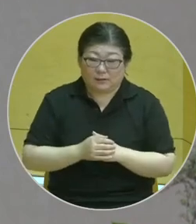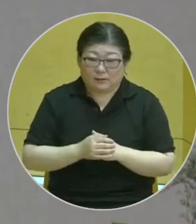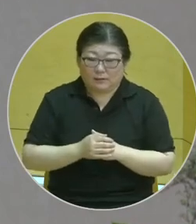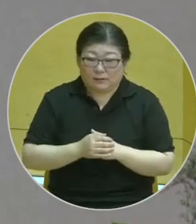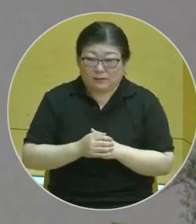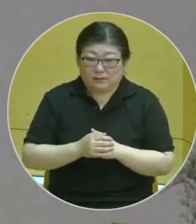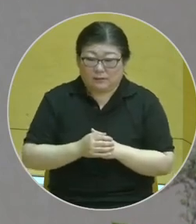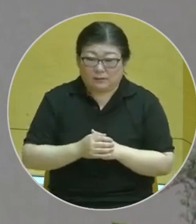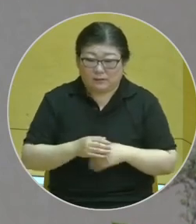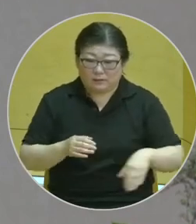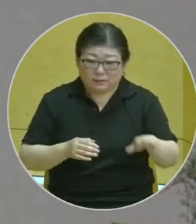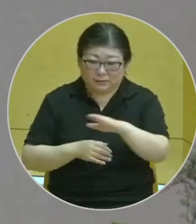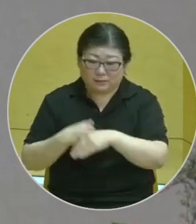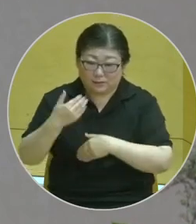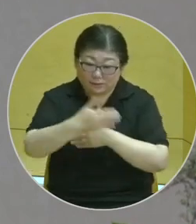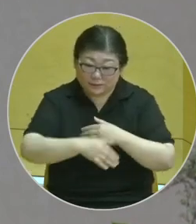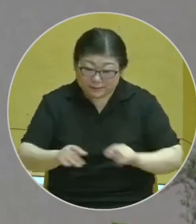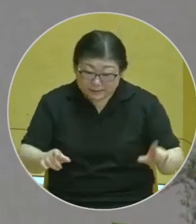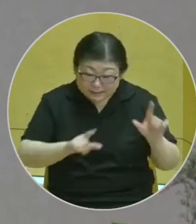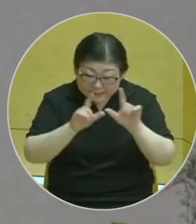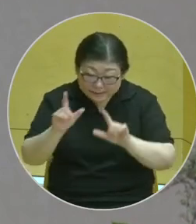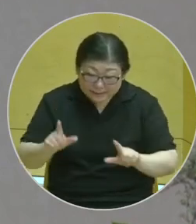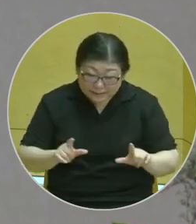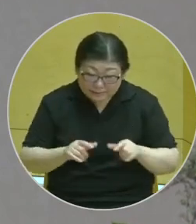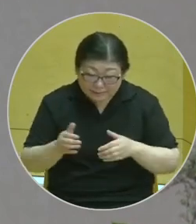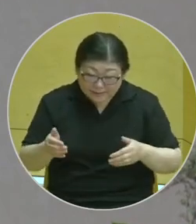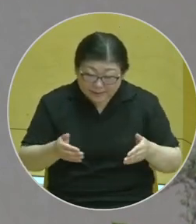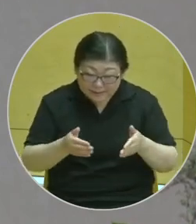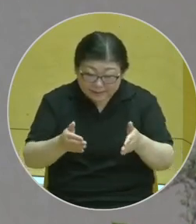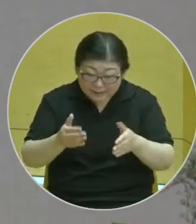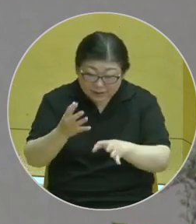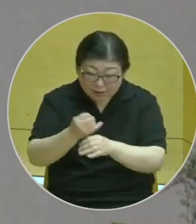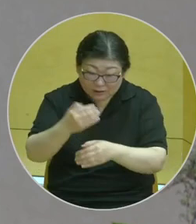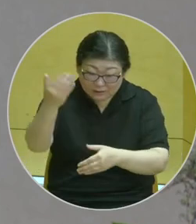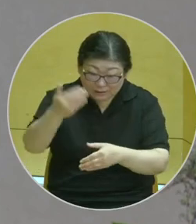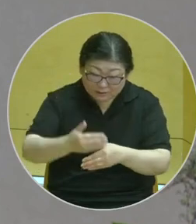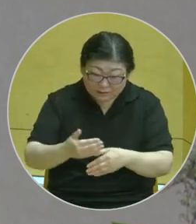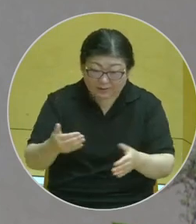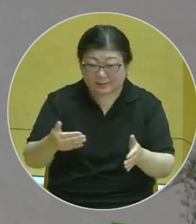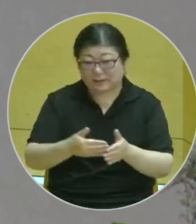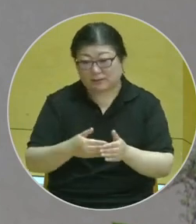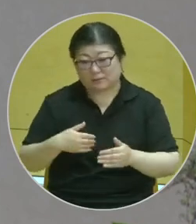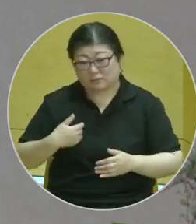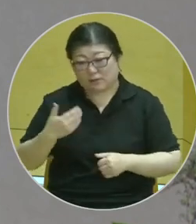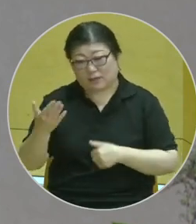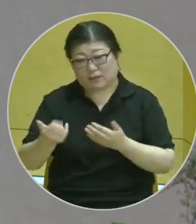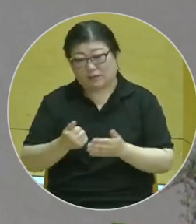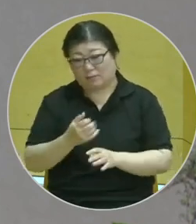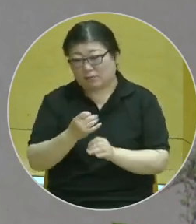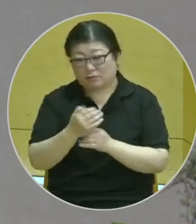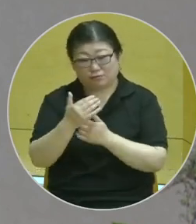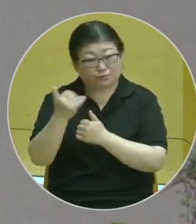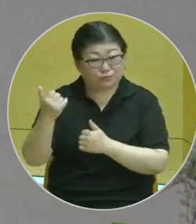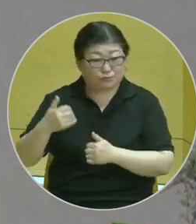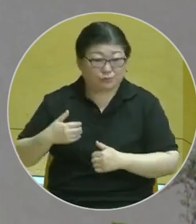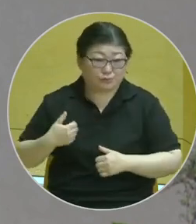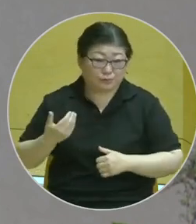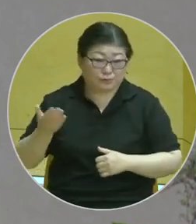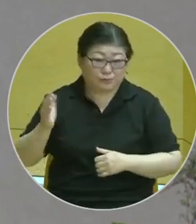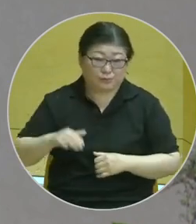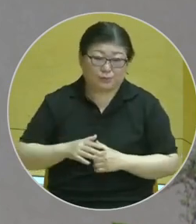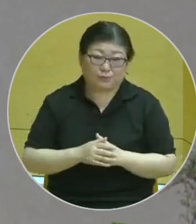의 우리의 육신의 인생의 길이 언제 끝날 어찌 알지 못합니다 하나님의 시간이 언제 우리를 부르실 잘 쭉 알 수 없지만